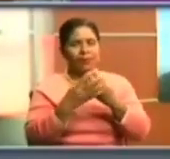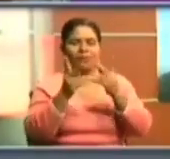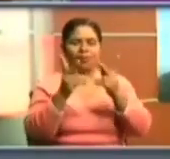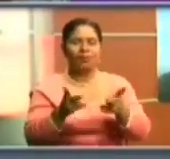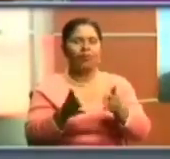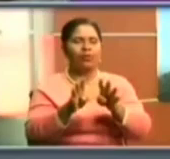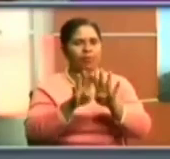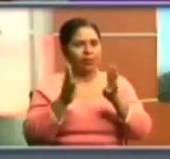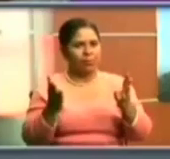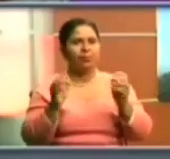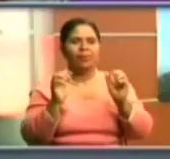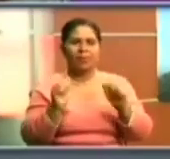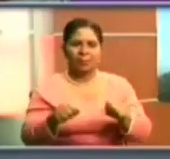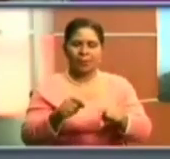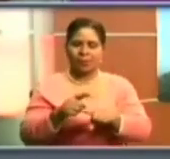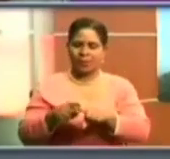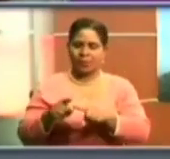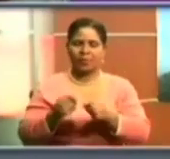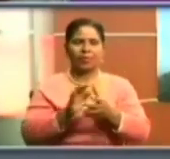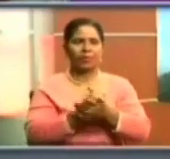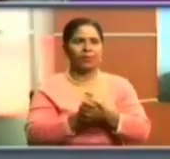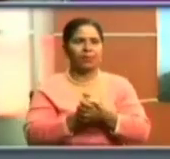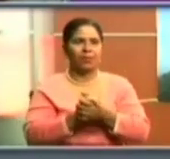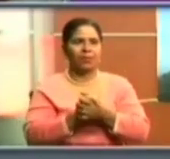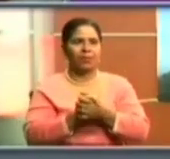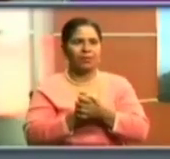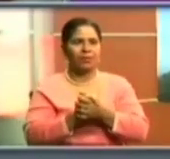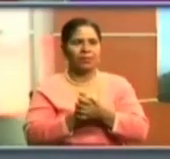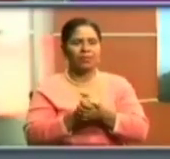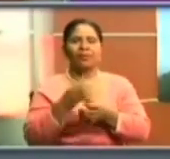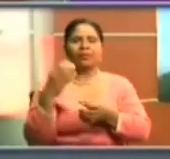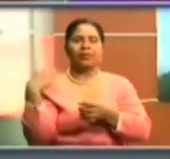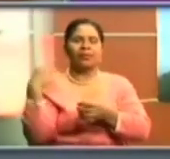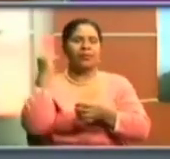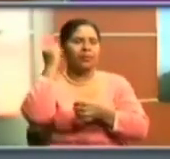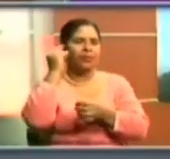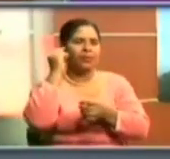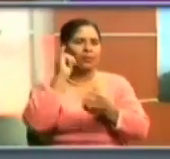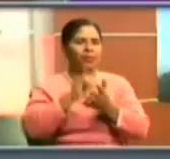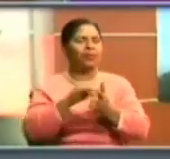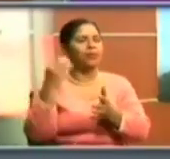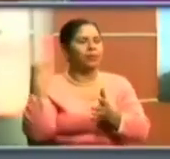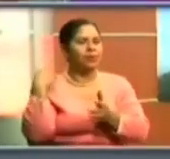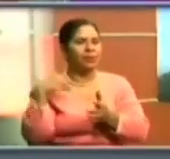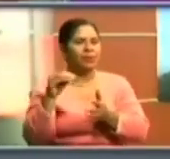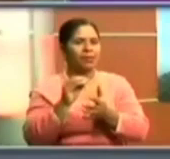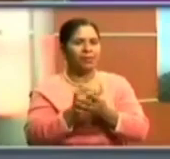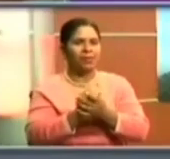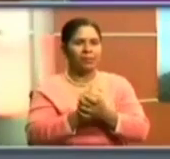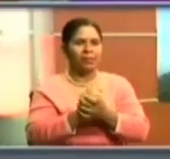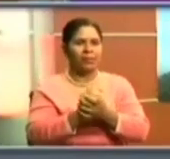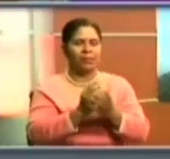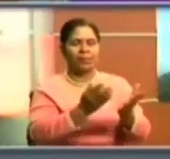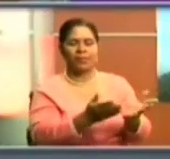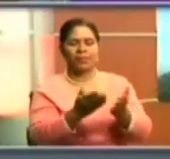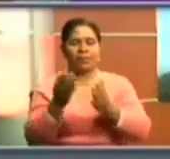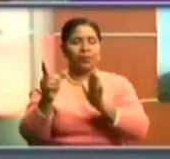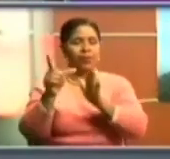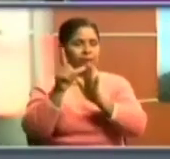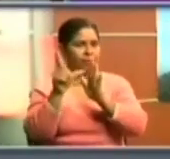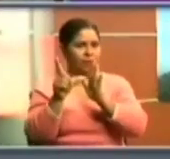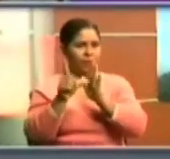pas condamné, c'est à des condamnés. Donc puisque moi-même comme commissaire gouvernement moi gagne obligation pour me soumettre liste